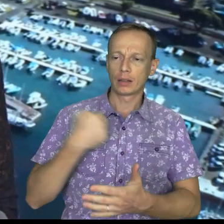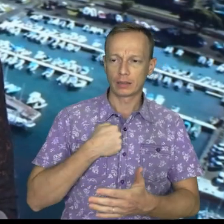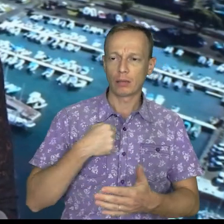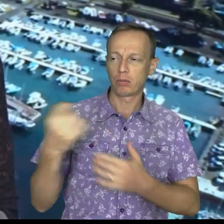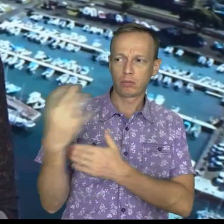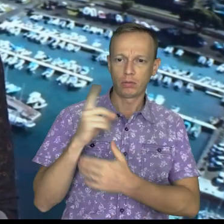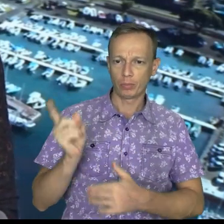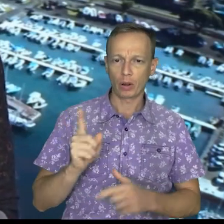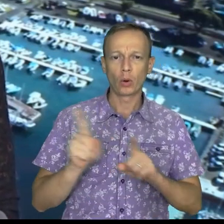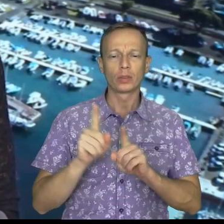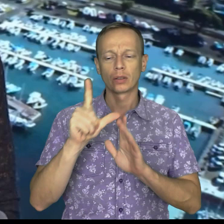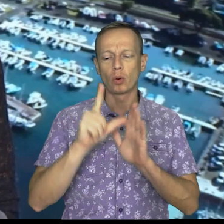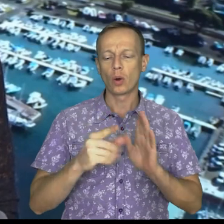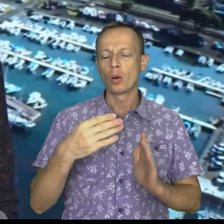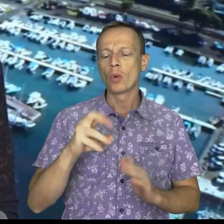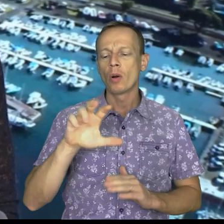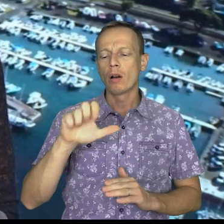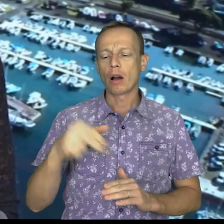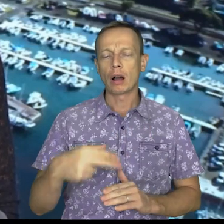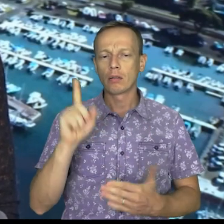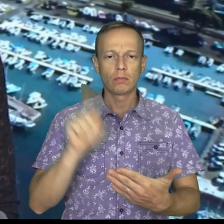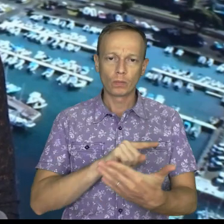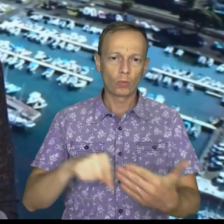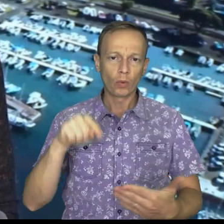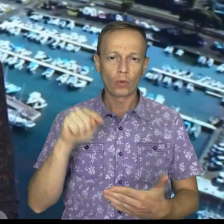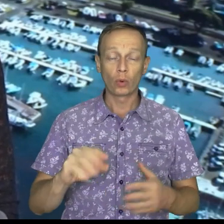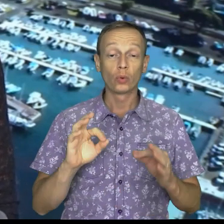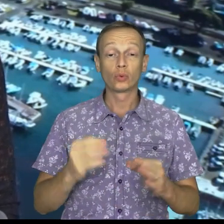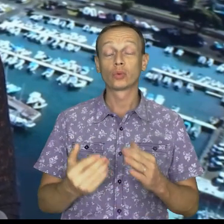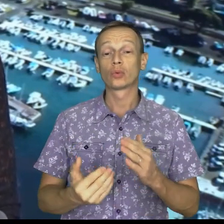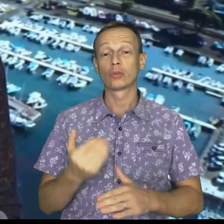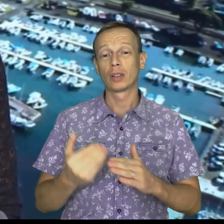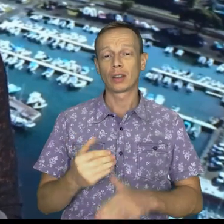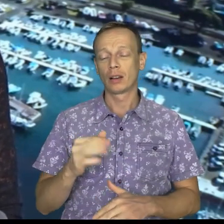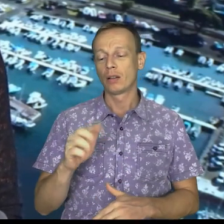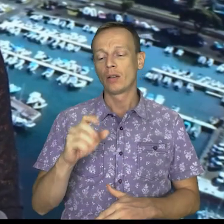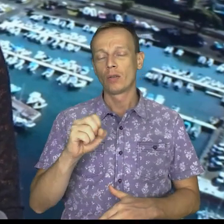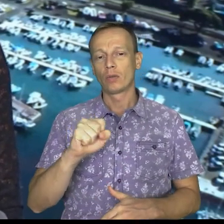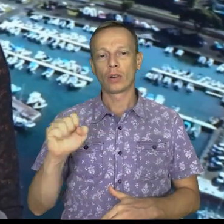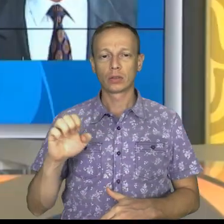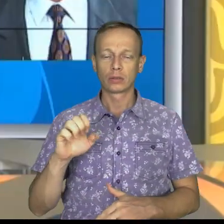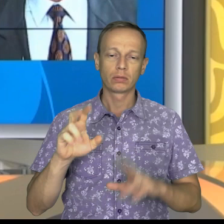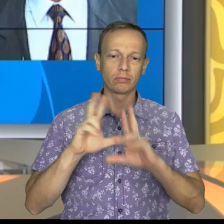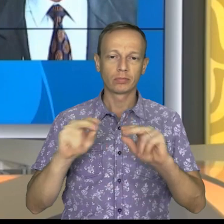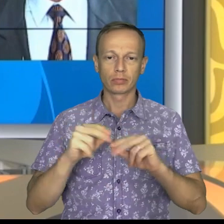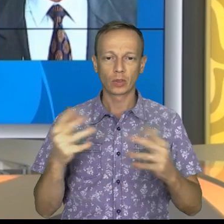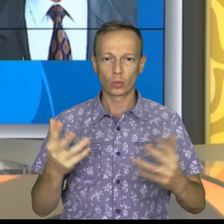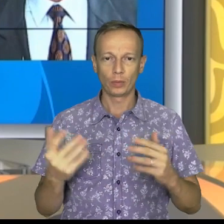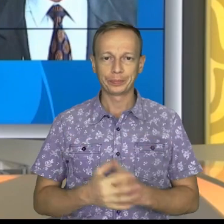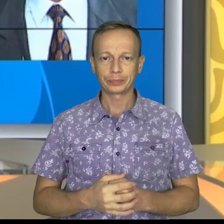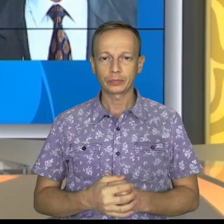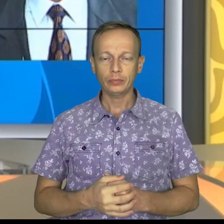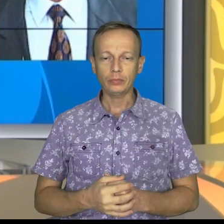loi Morin qui n'a plus raison d'être. Gaston Floss a réagi ce matin à la radio. Il répond à Ibrahim Amenadi.